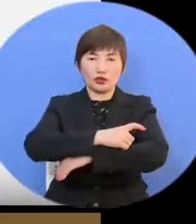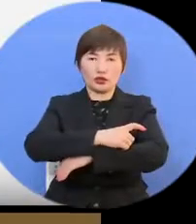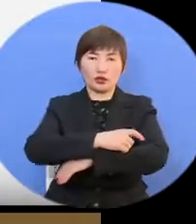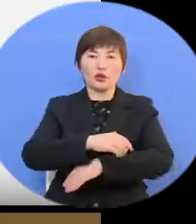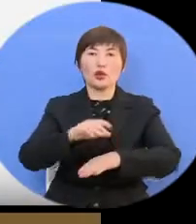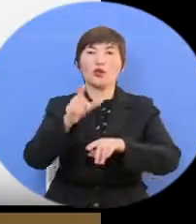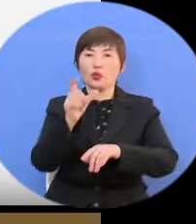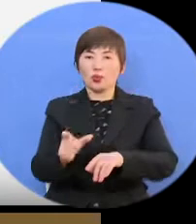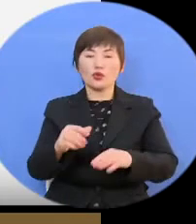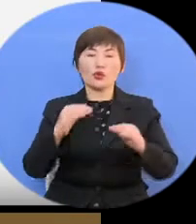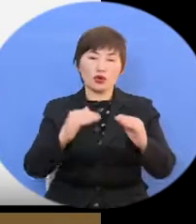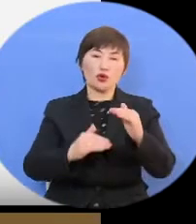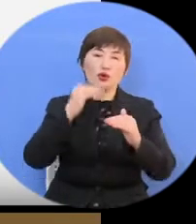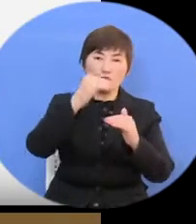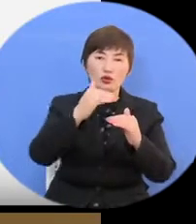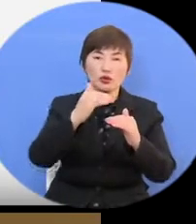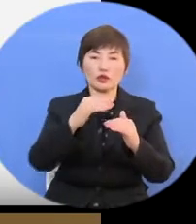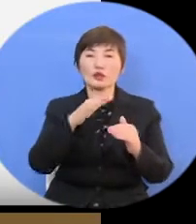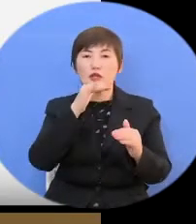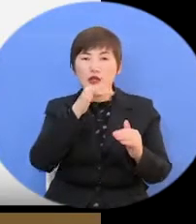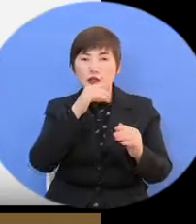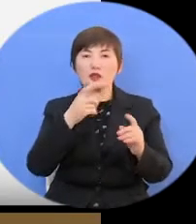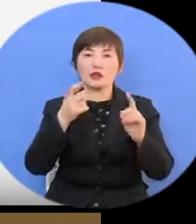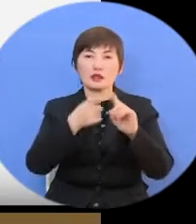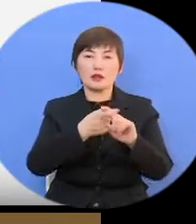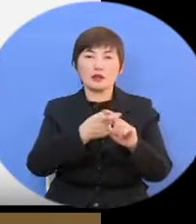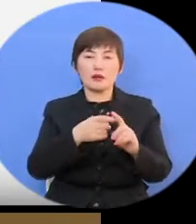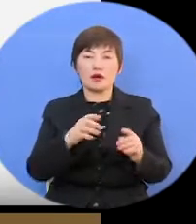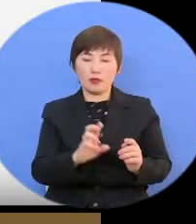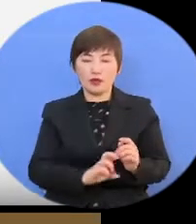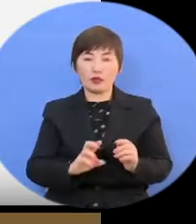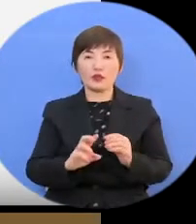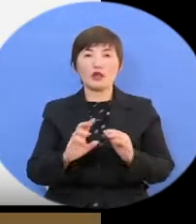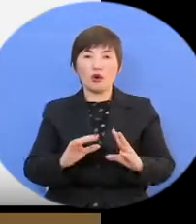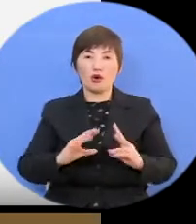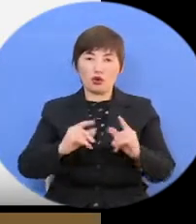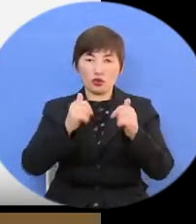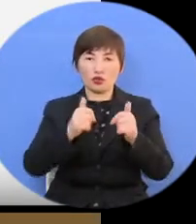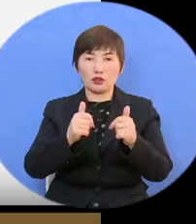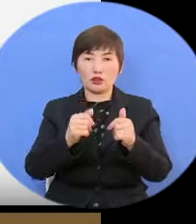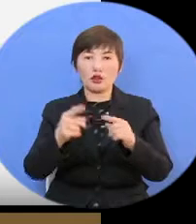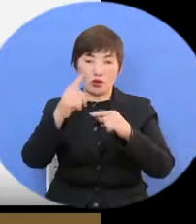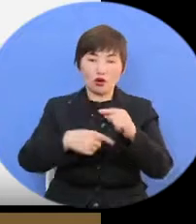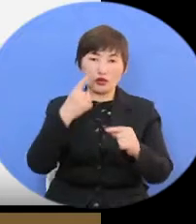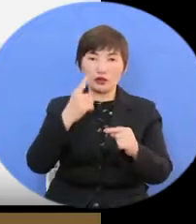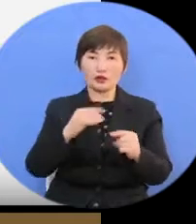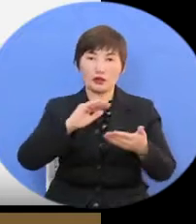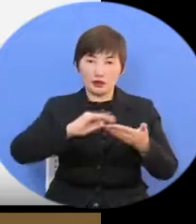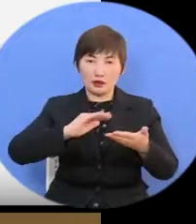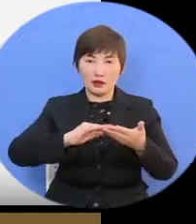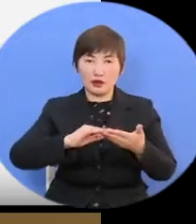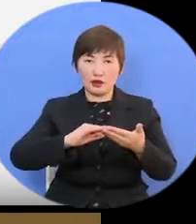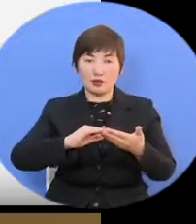хүний хөгжлийн үе шат буюу өсвөр нас, шилжилтийн насны үеийн бэлгийн божилтын онцлогийн талаар танин мэдэж түүний